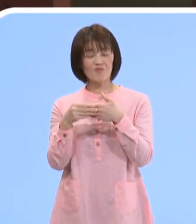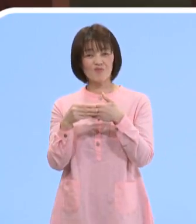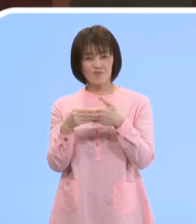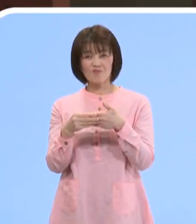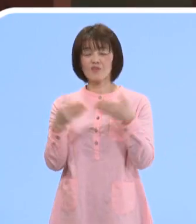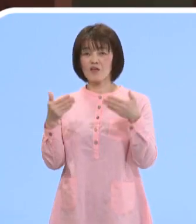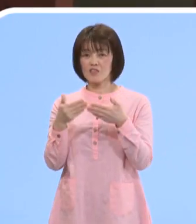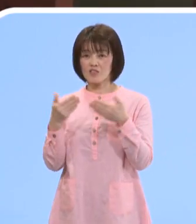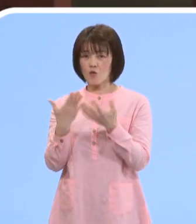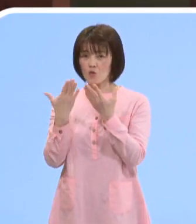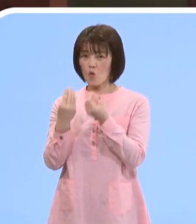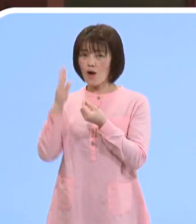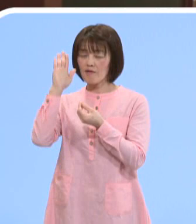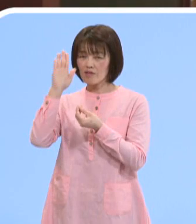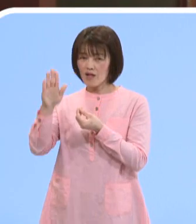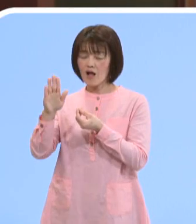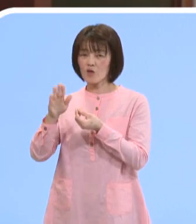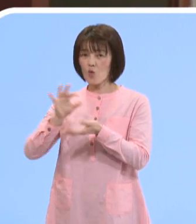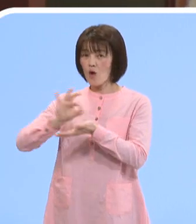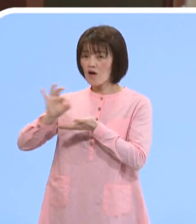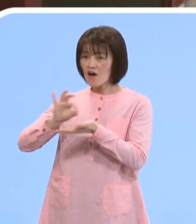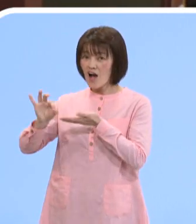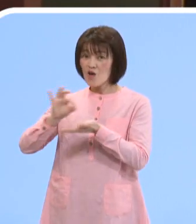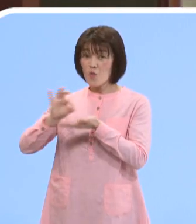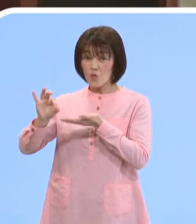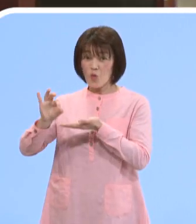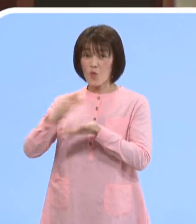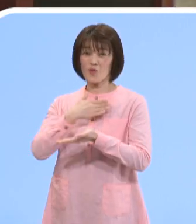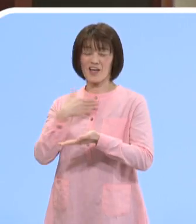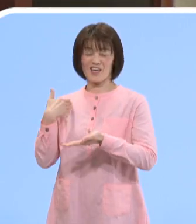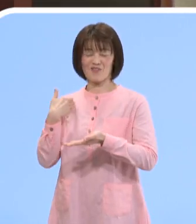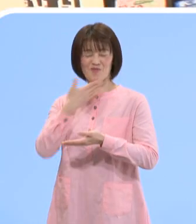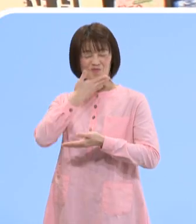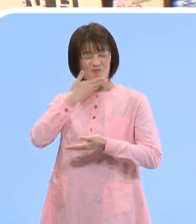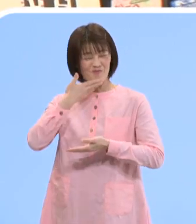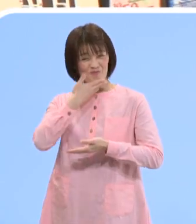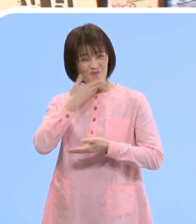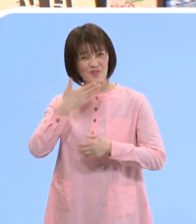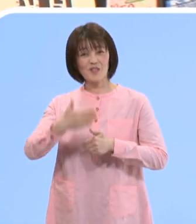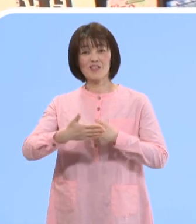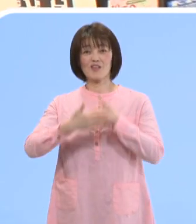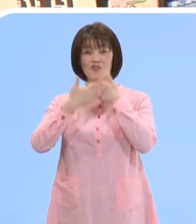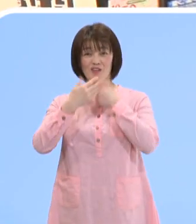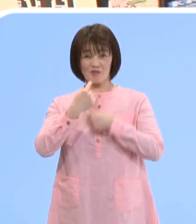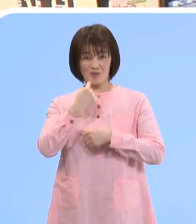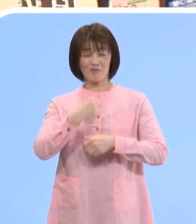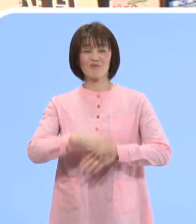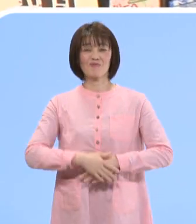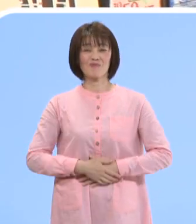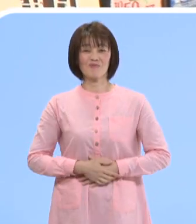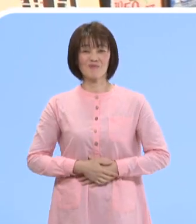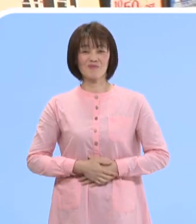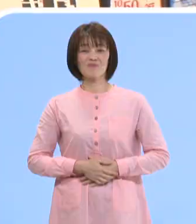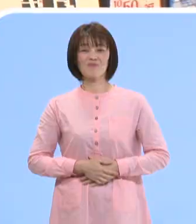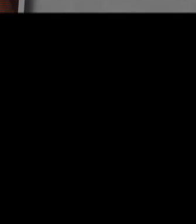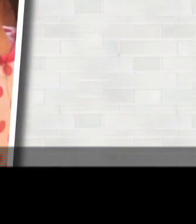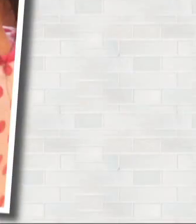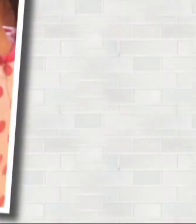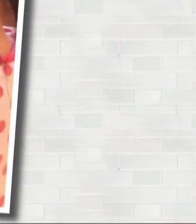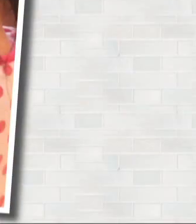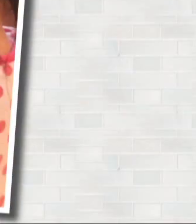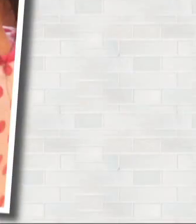と、あと帰りに買い物もできるという、一箇所で全て済むのですごく助かっております。 確かに、はい、